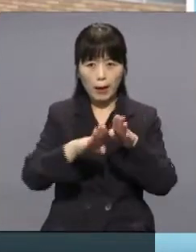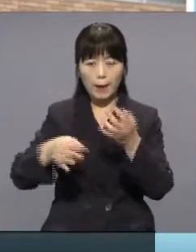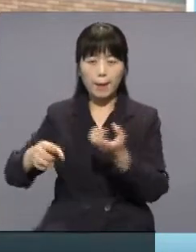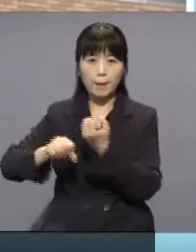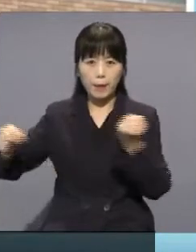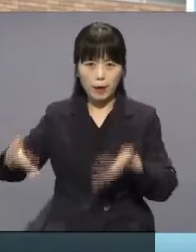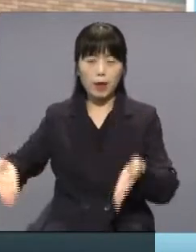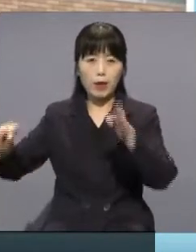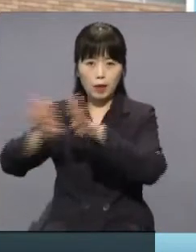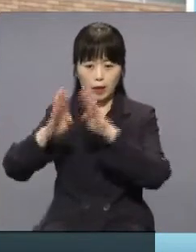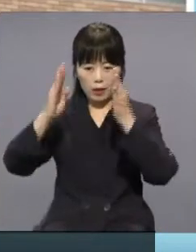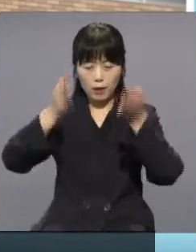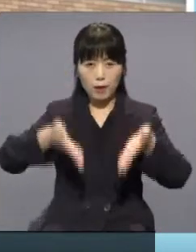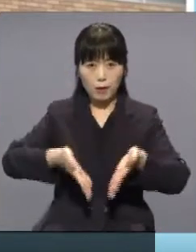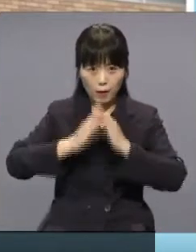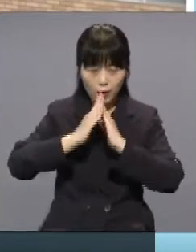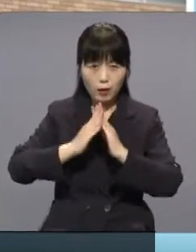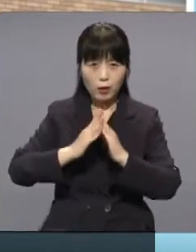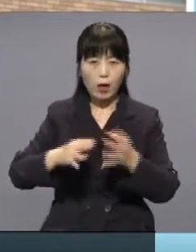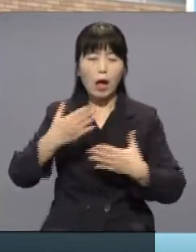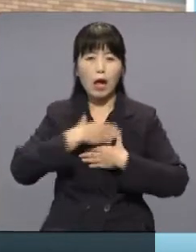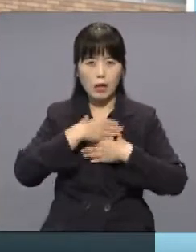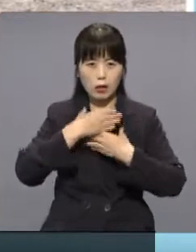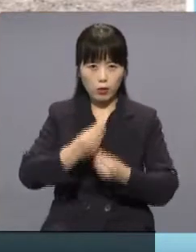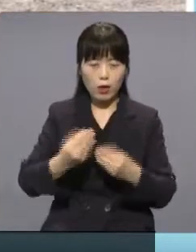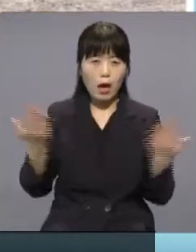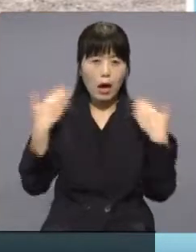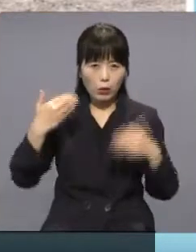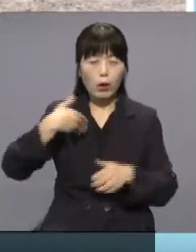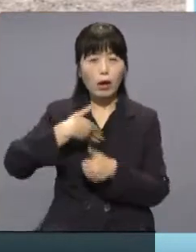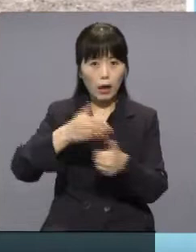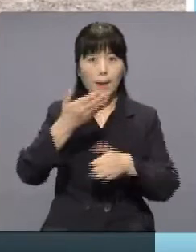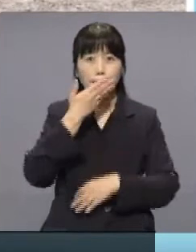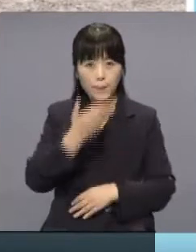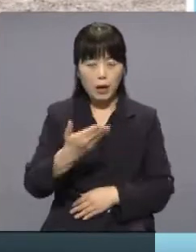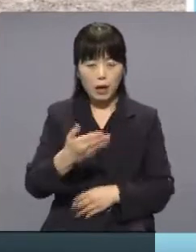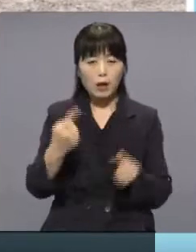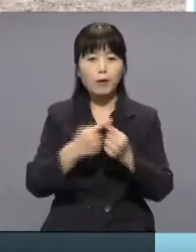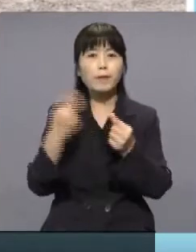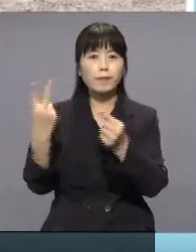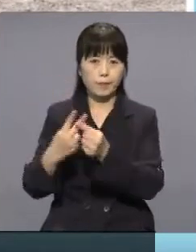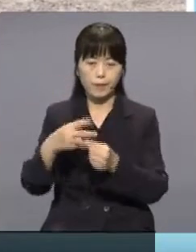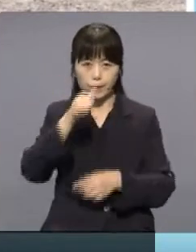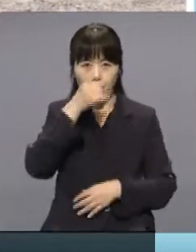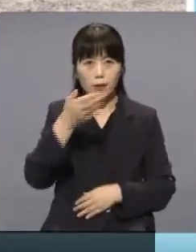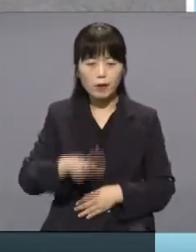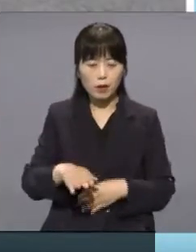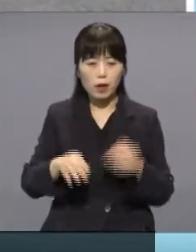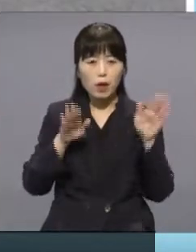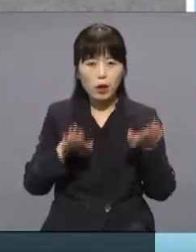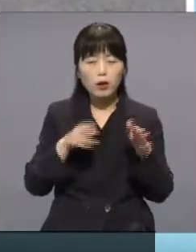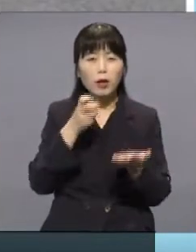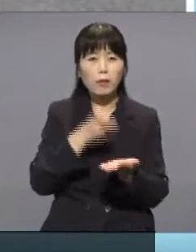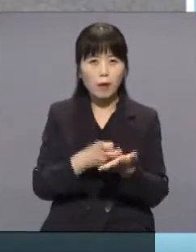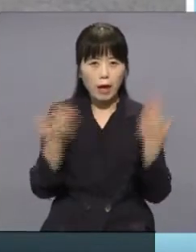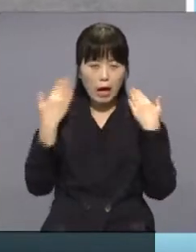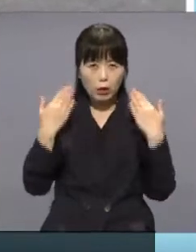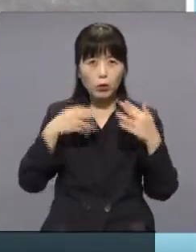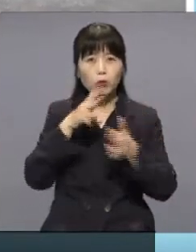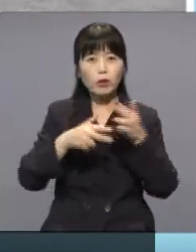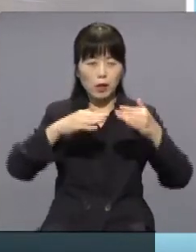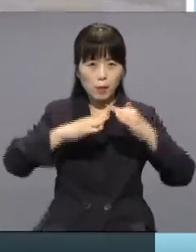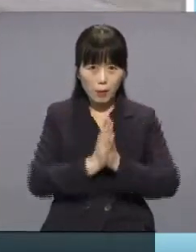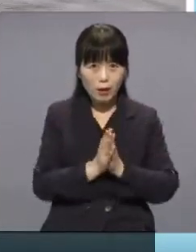개축을 해서 안전하게 만들고 아이들을 교육에 학교에 갈 수 있게끔 해 달라는 내용이 두 가지입니다 하지만 현행법상 학교 시설